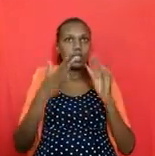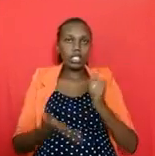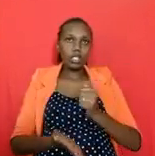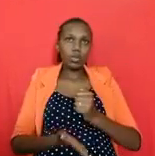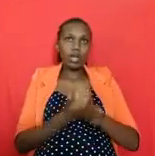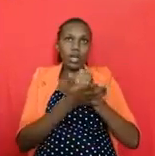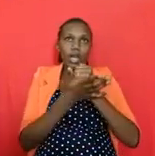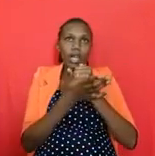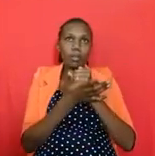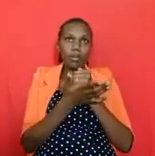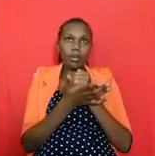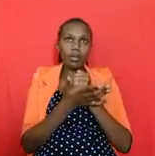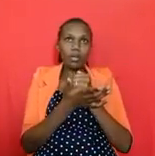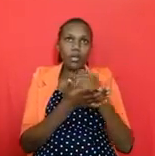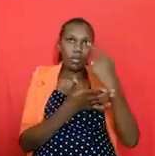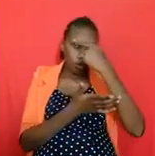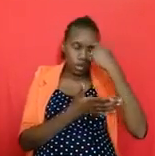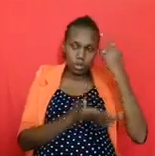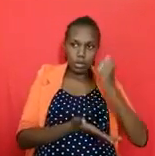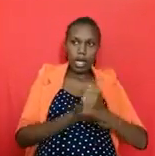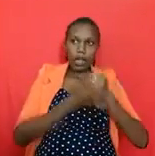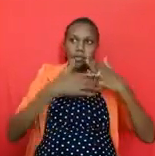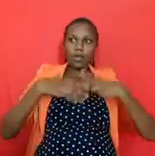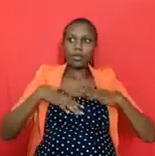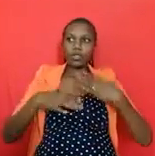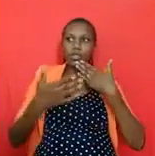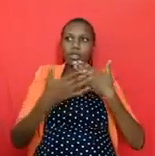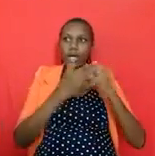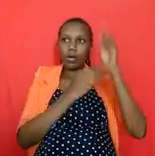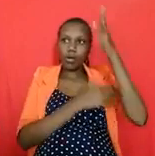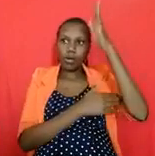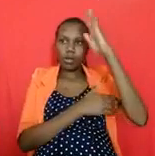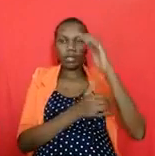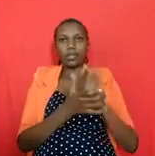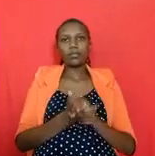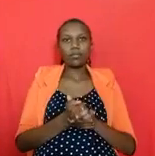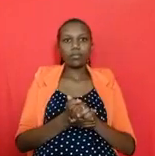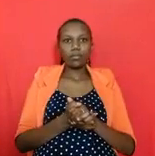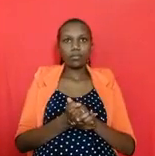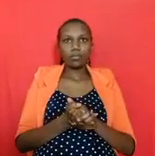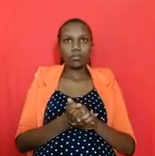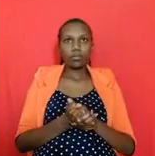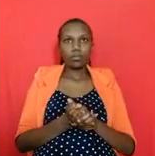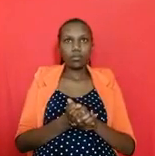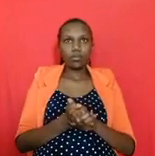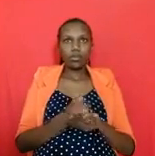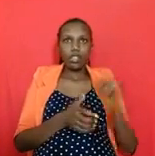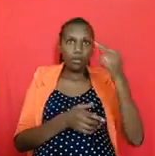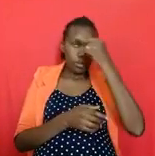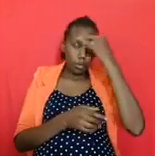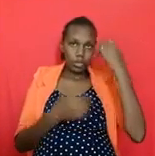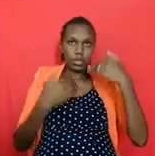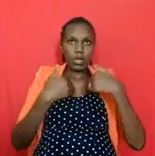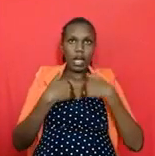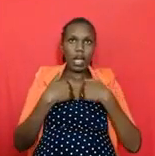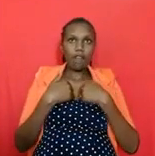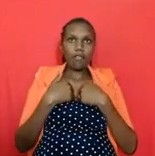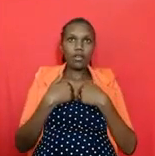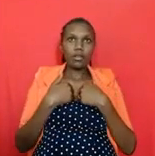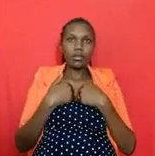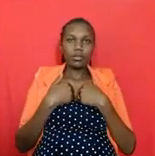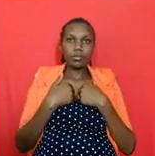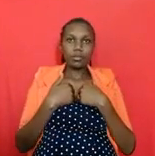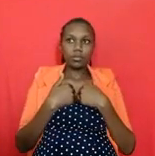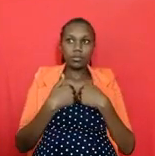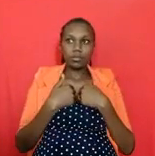tondu guku ni tucokiteithagia adu gucokeria ngai gatho tondu kuri na mawega aratanya ngai